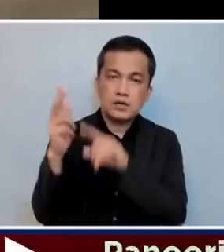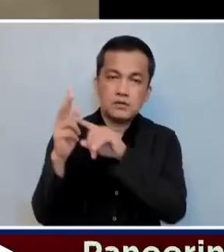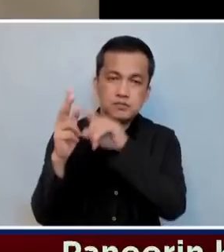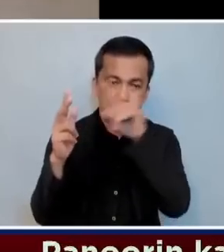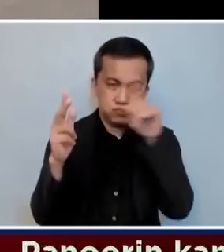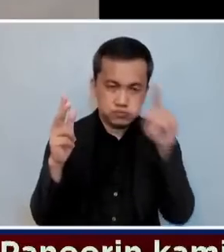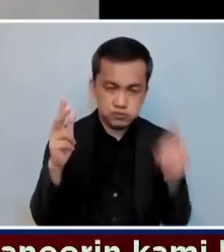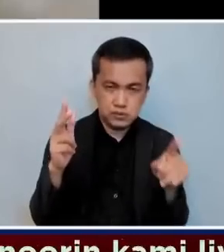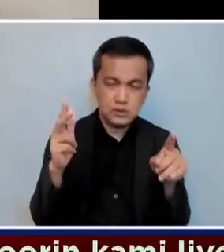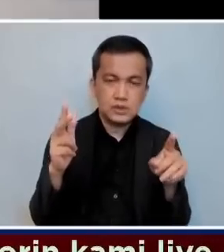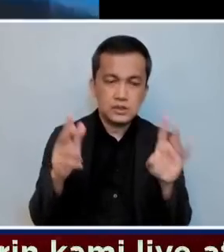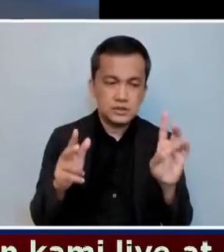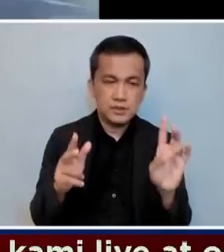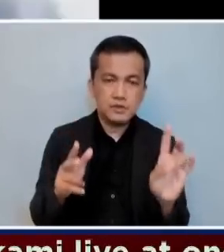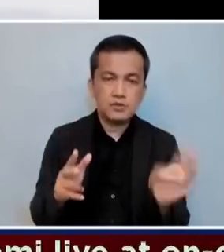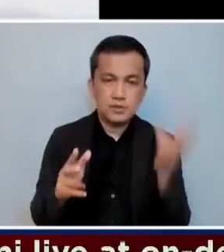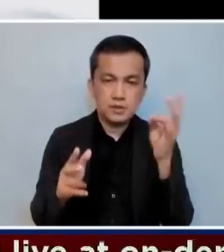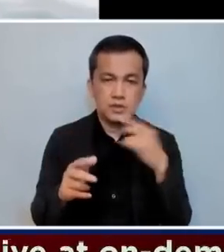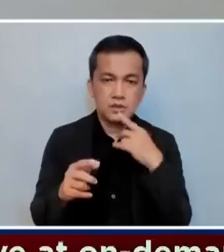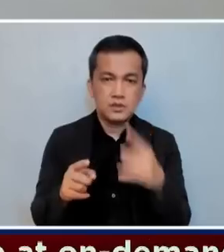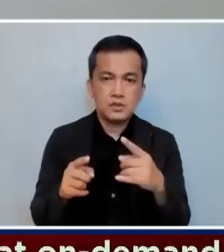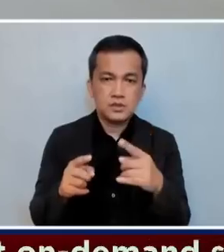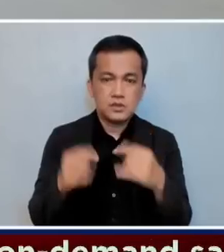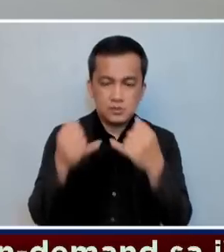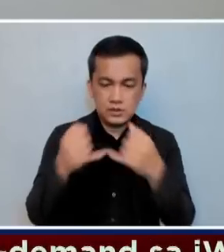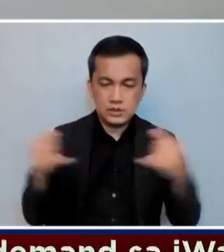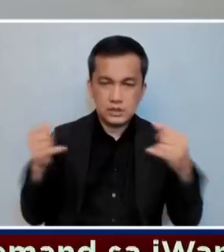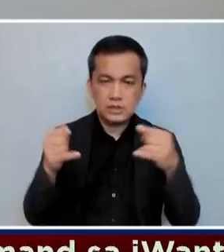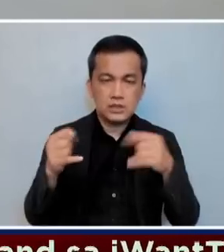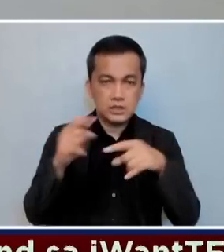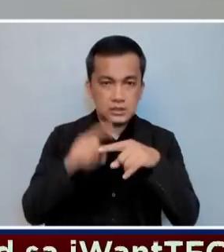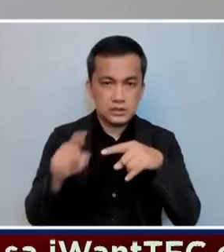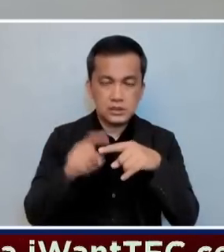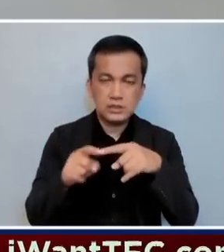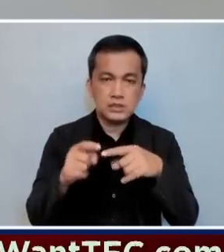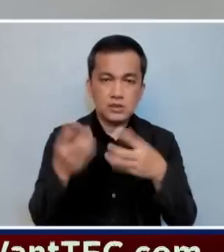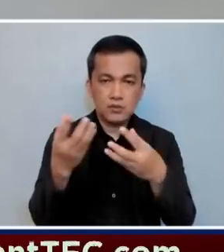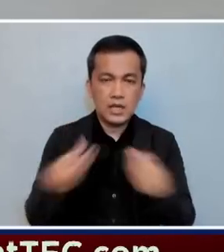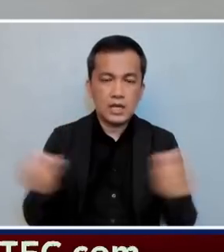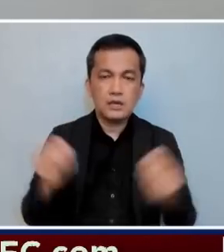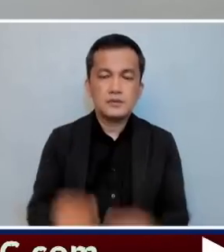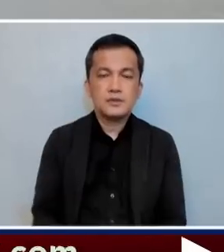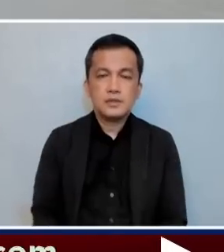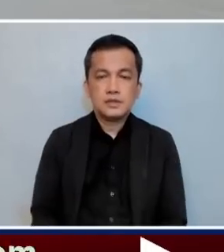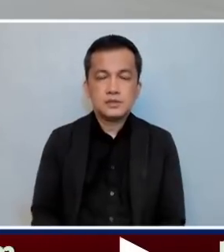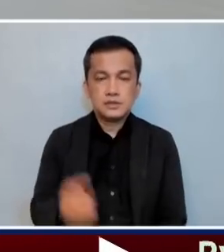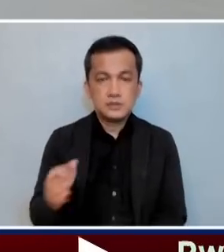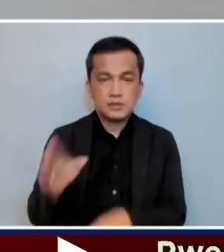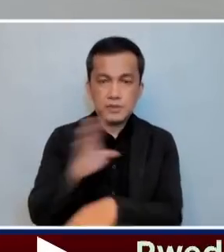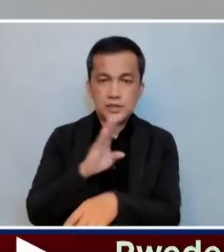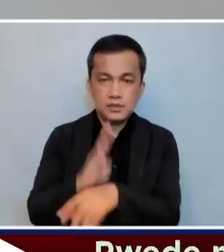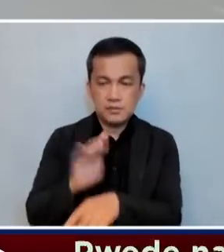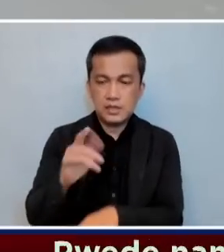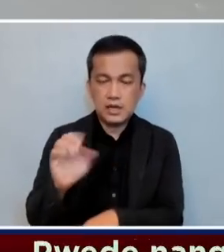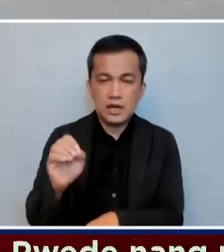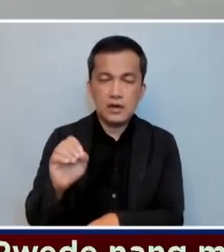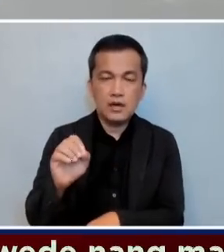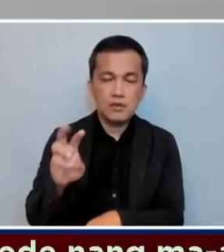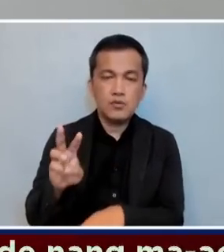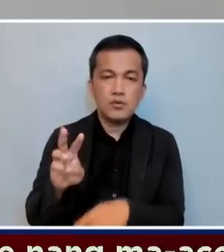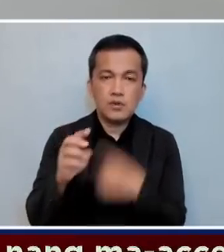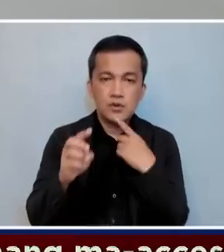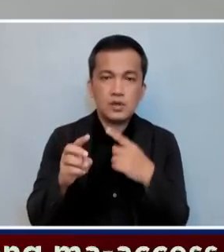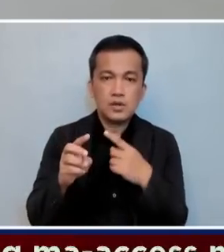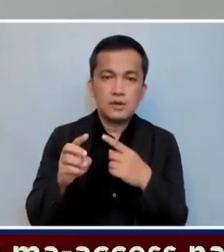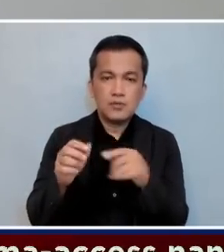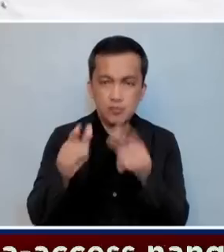Alas 7 ng umaga nang mawalan din sila ng kuryente. Sa bayan ng Bagao, mistulang naging dagat ang taniman ng mais dahil sa